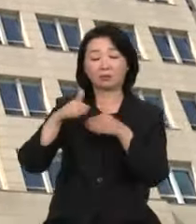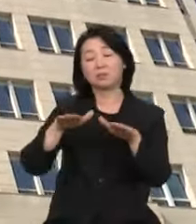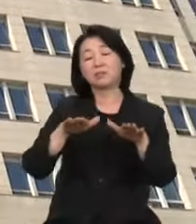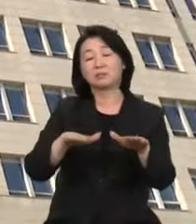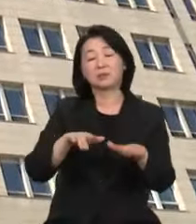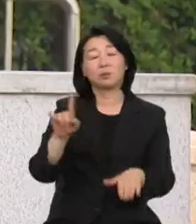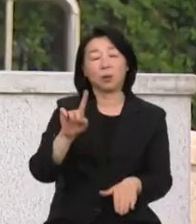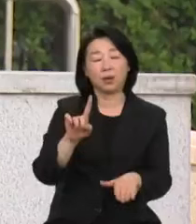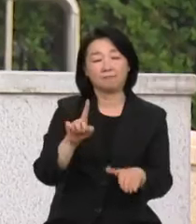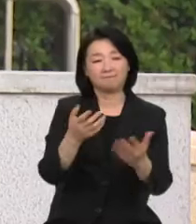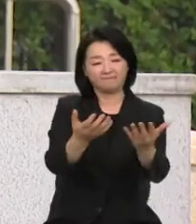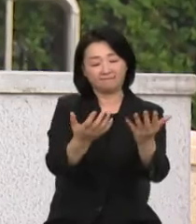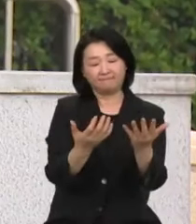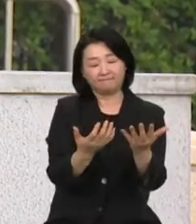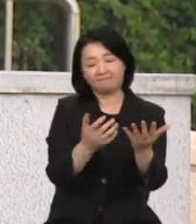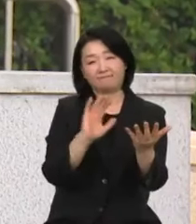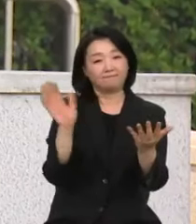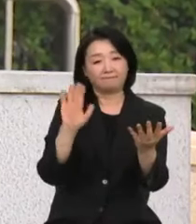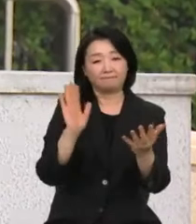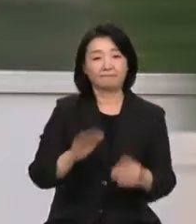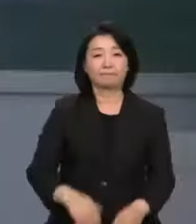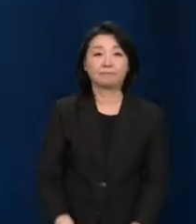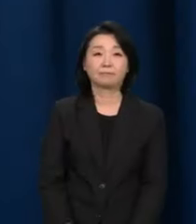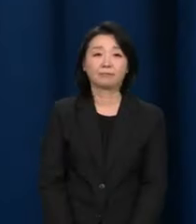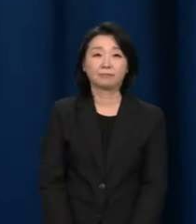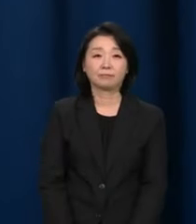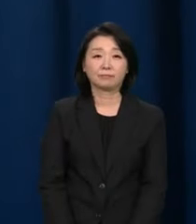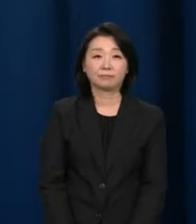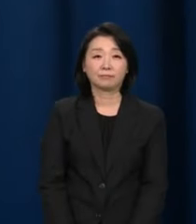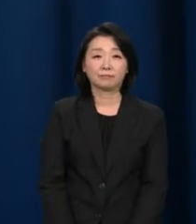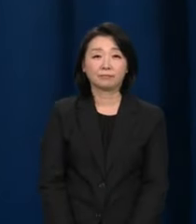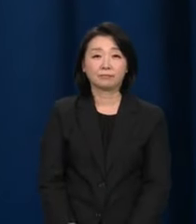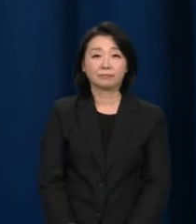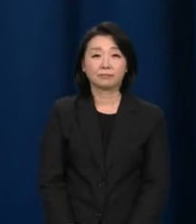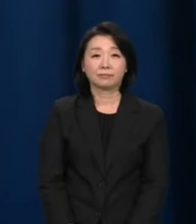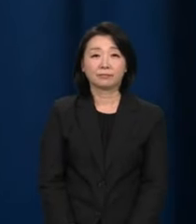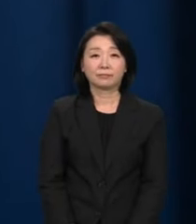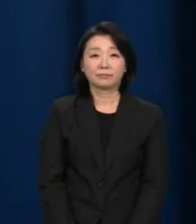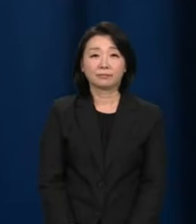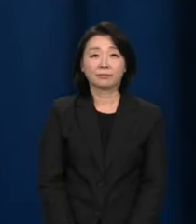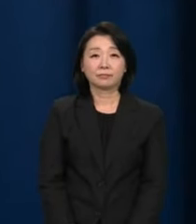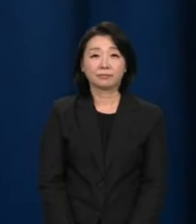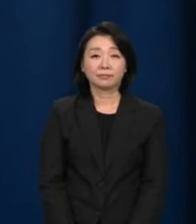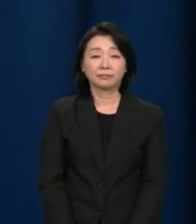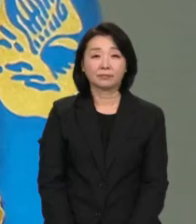이번에도 기자회견은 택하지 않았습니다. JTBC 윤세민입니다.